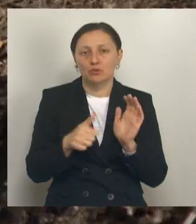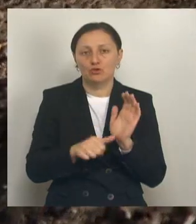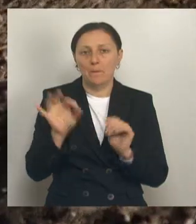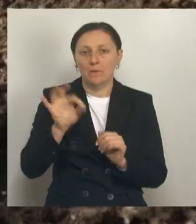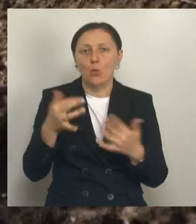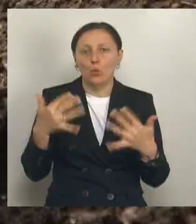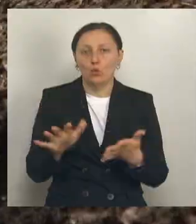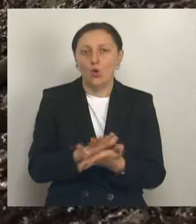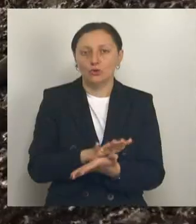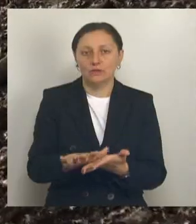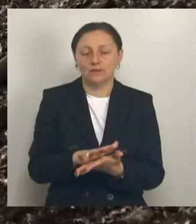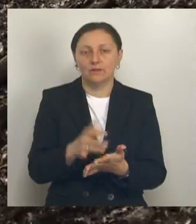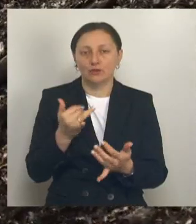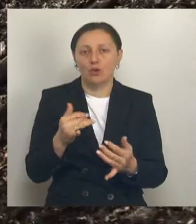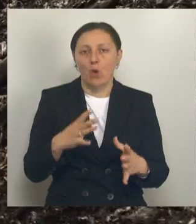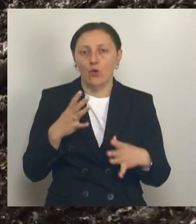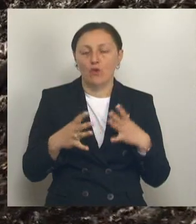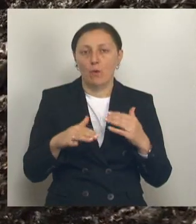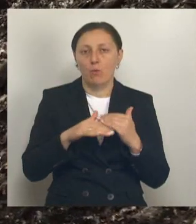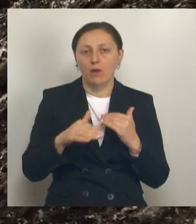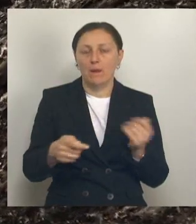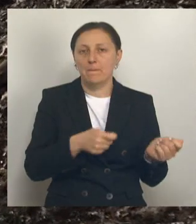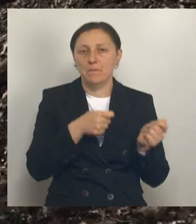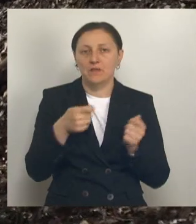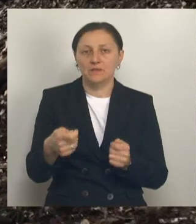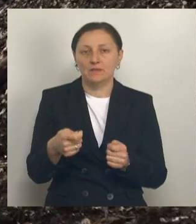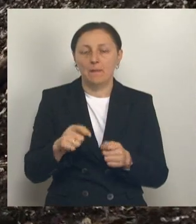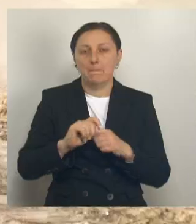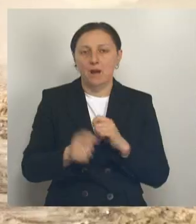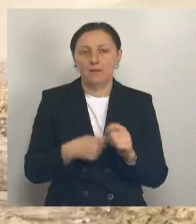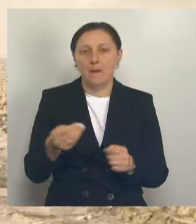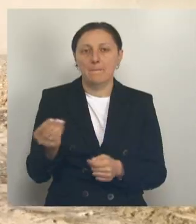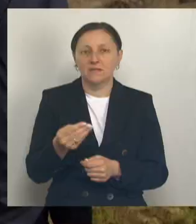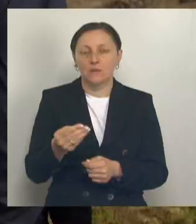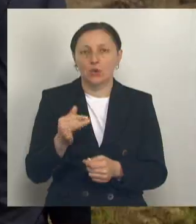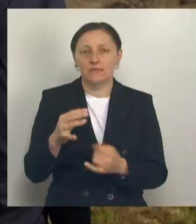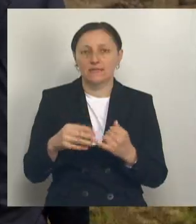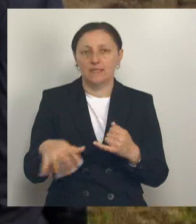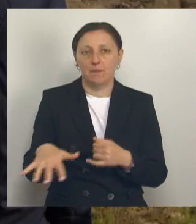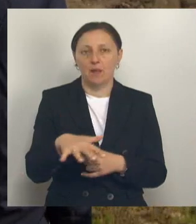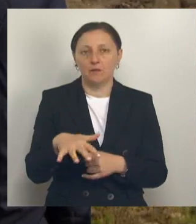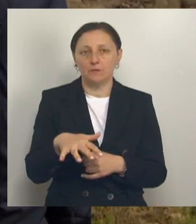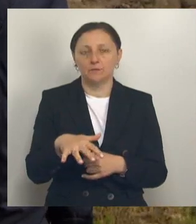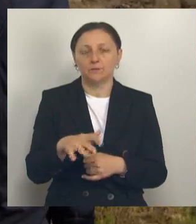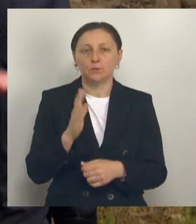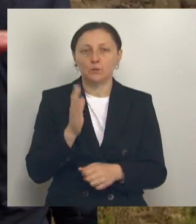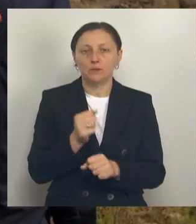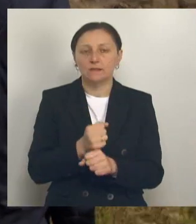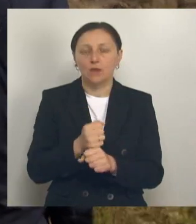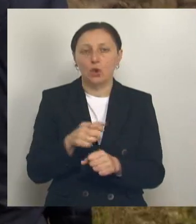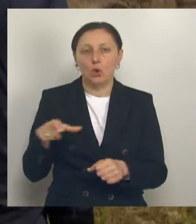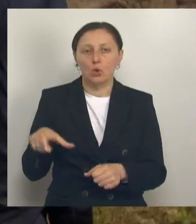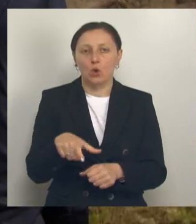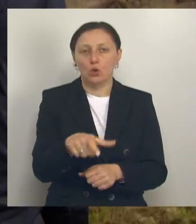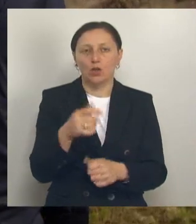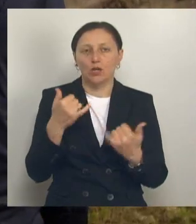очистили подготавливают и саму площадку завозят основные материалы песок и грунт сделаны дороги сейчас